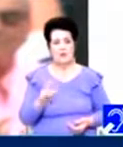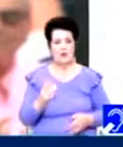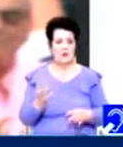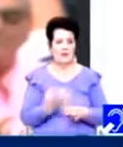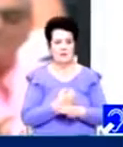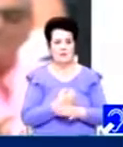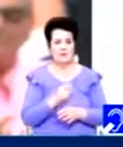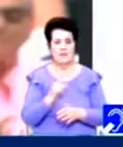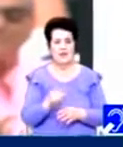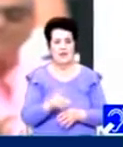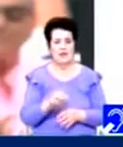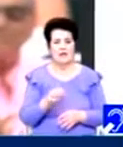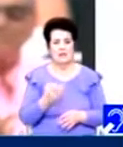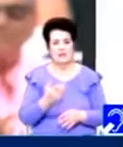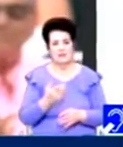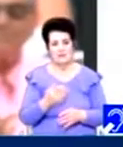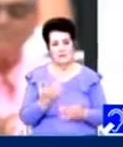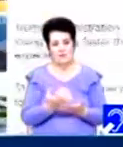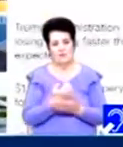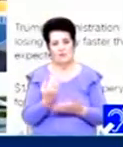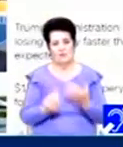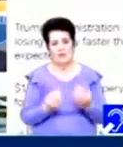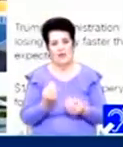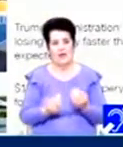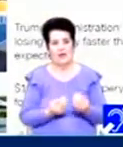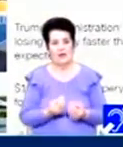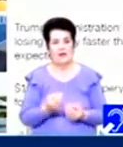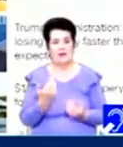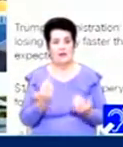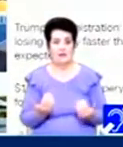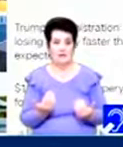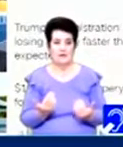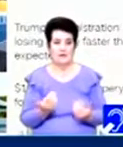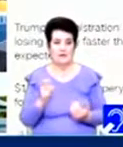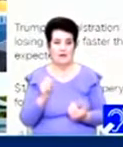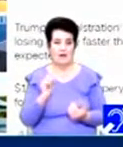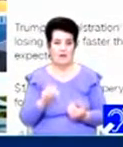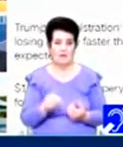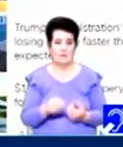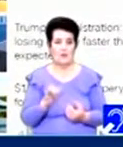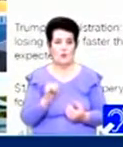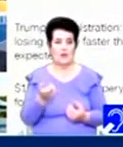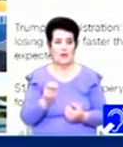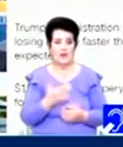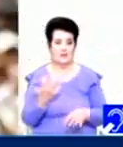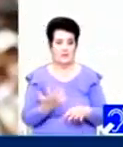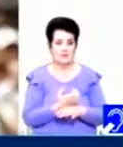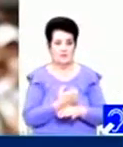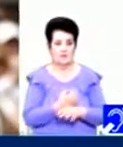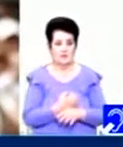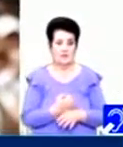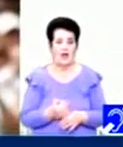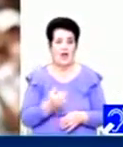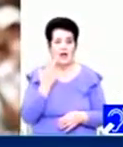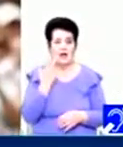la Wimbledon, spulberând-o pe Serena Williams printr-un joc uluitor. Iar CNN a titrat, Simona Halep o bate pe Williams și câștigă Wimbledonul. Și